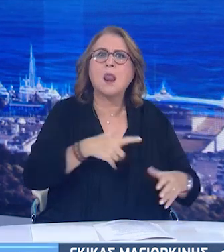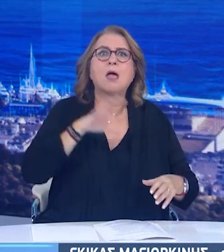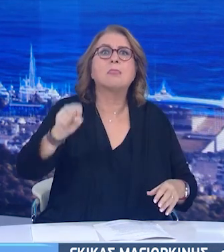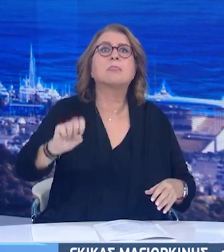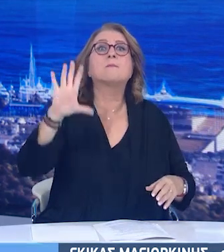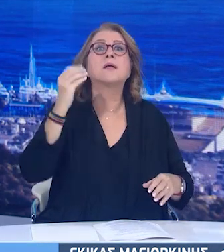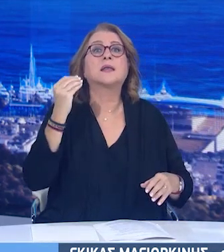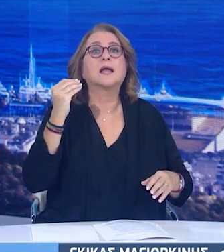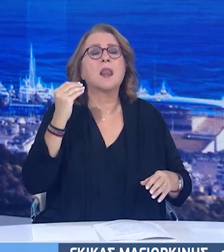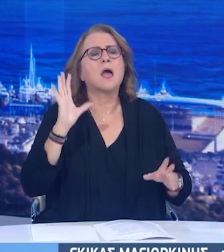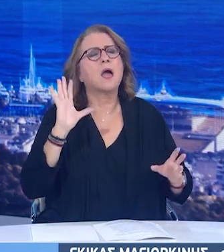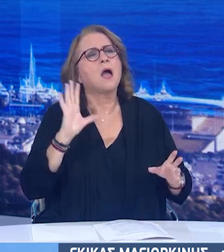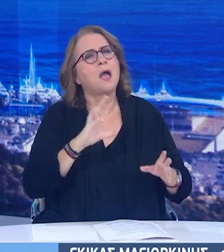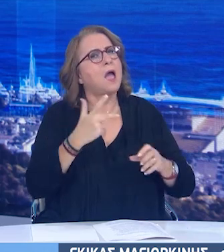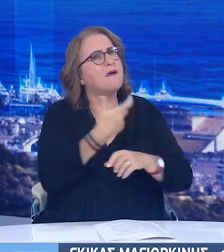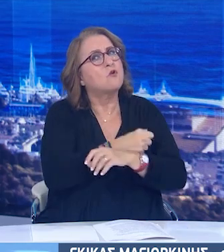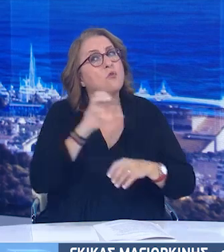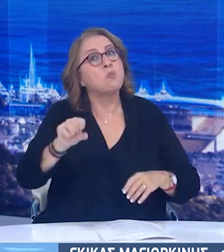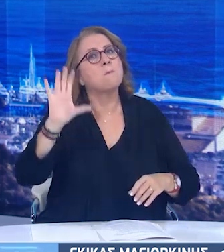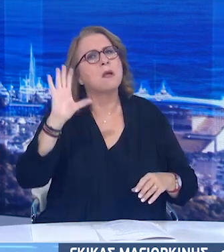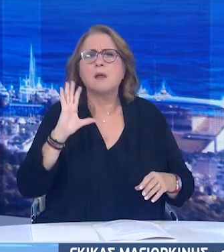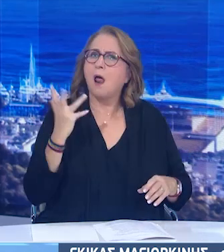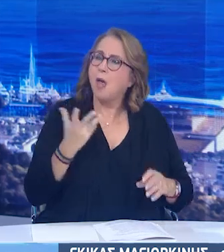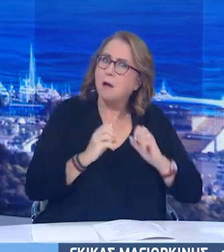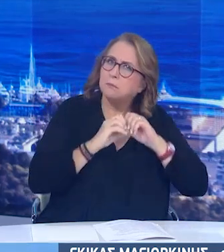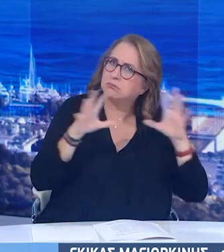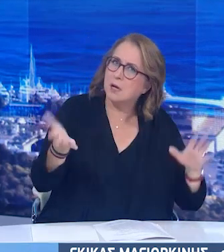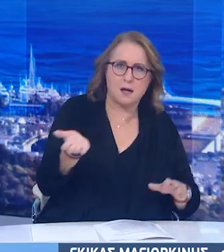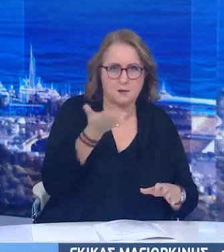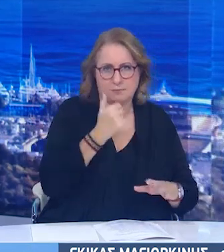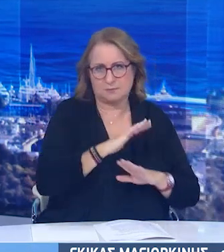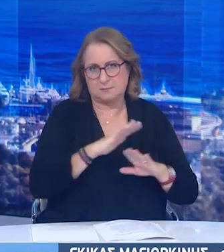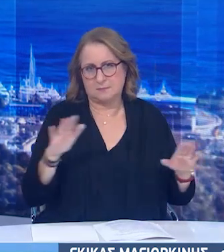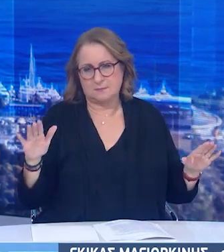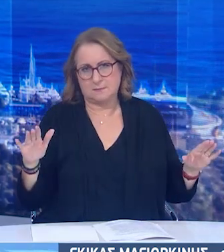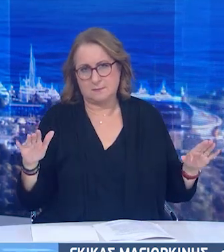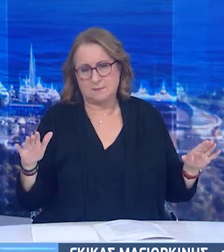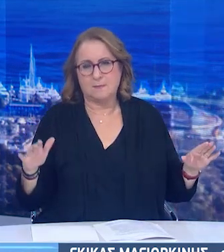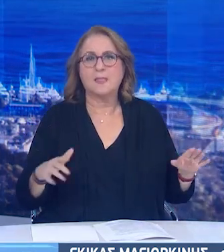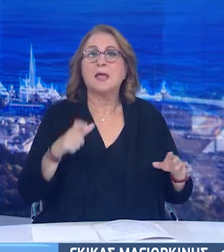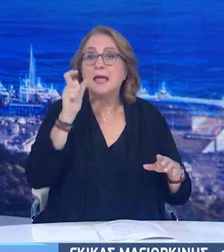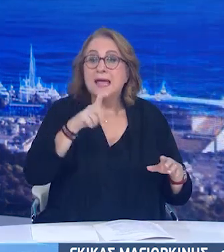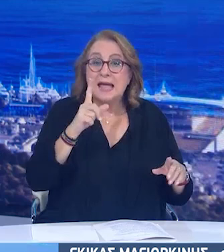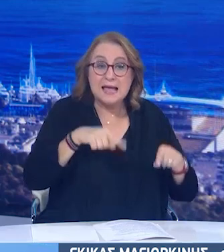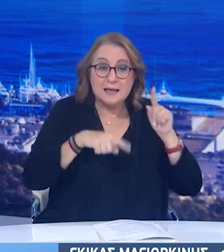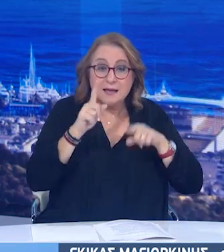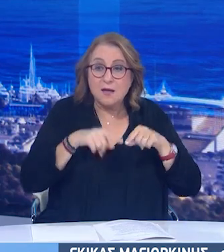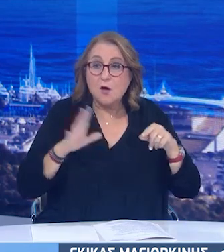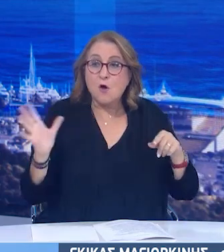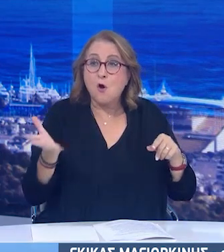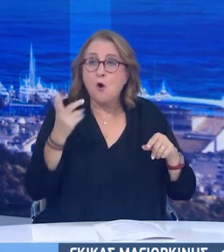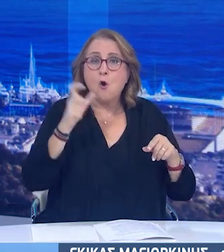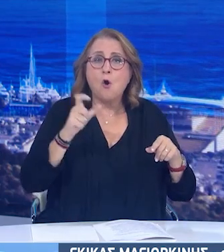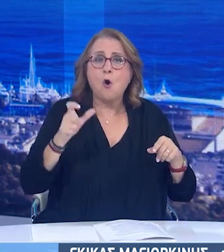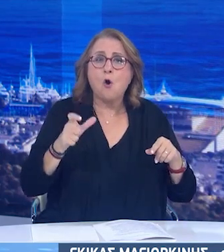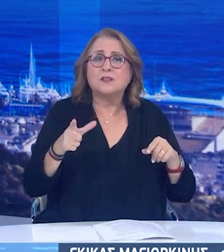Φαίνεται. Υπάρχει μια θεωρία η οποία δείχνει ότι τα στελέχη που διαφεύγουν περισσότερο της